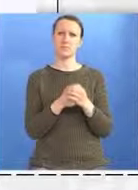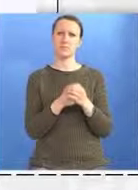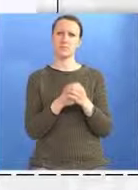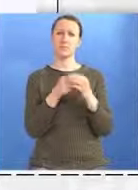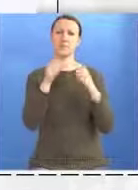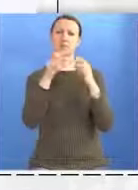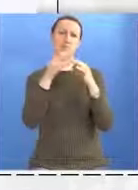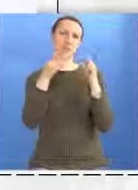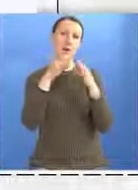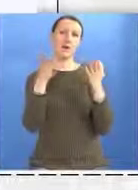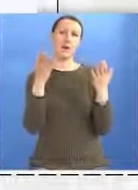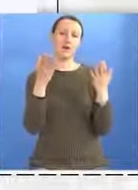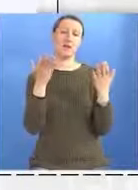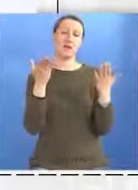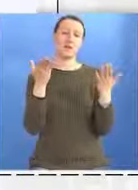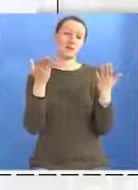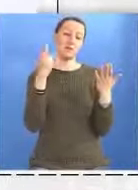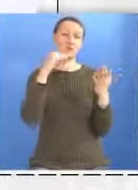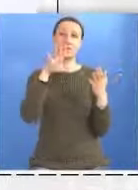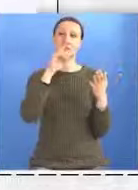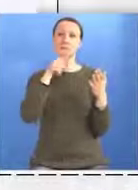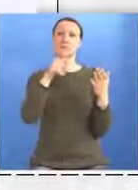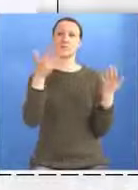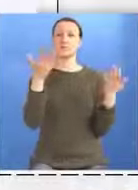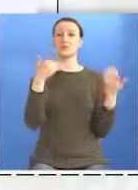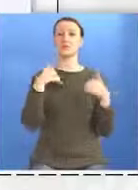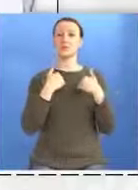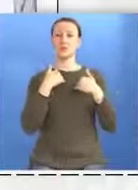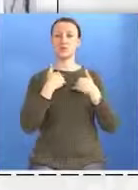Okay. Sava je logičan izbor zato što